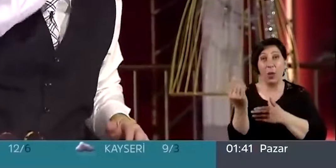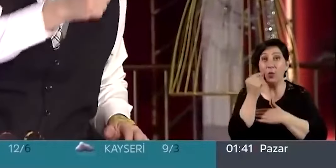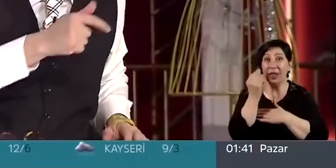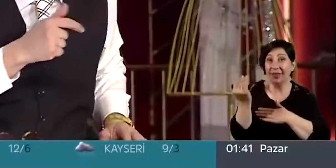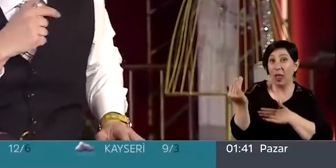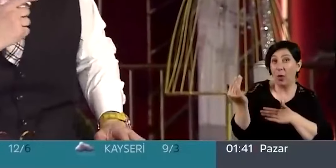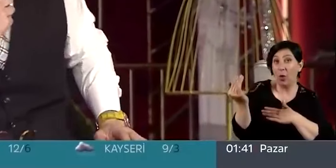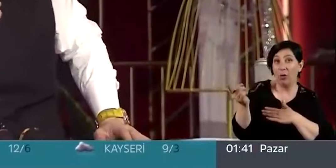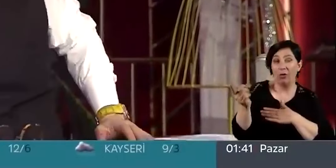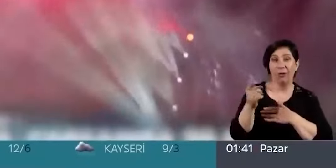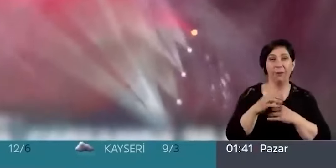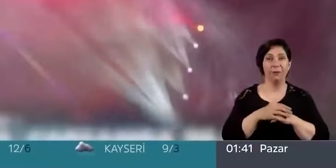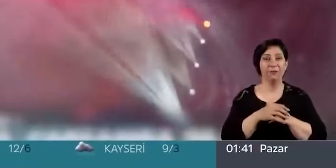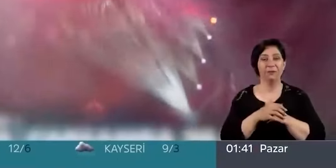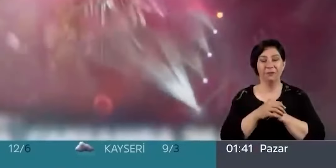üzerime. Görelim.